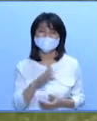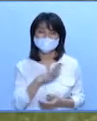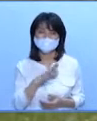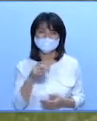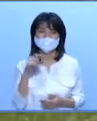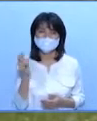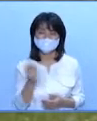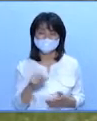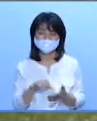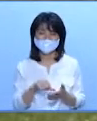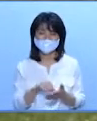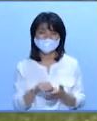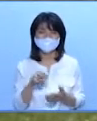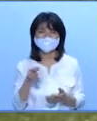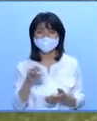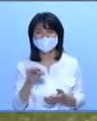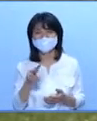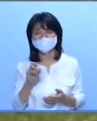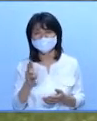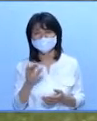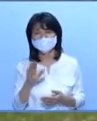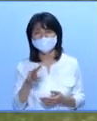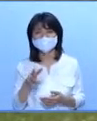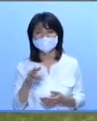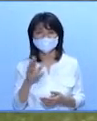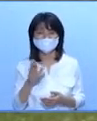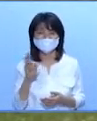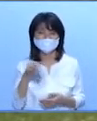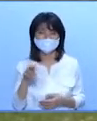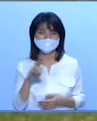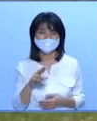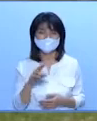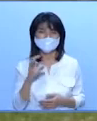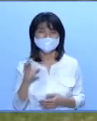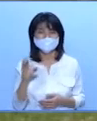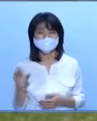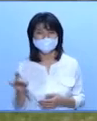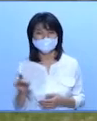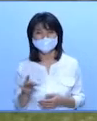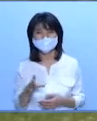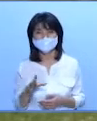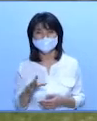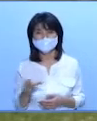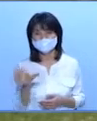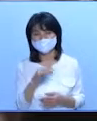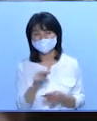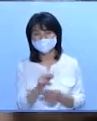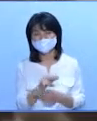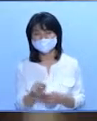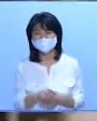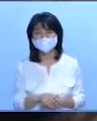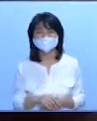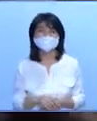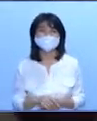и полковник МВД, заслуженный работник МВД СССР, он меня вот это все вложил. На